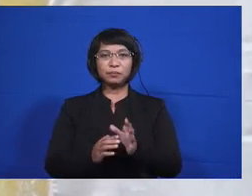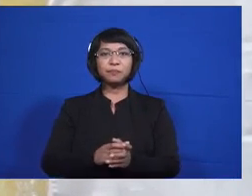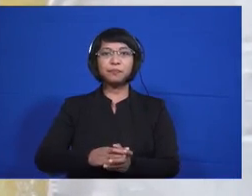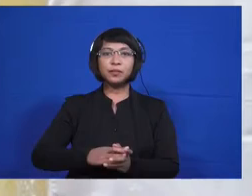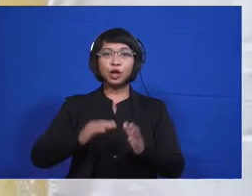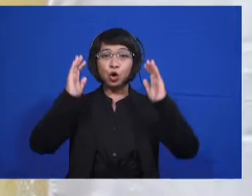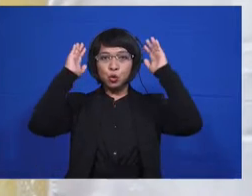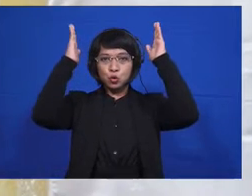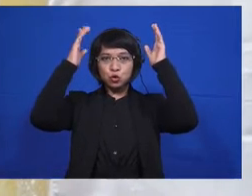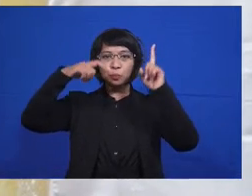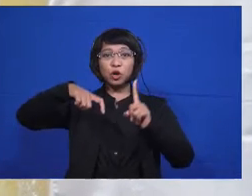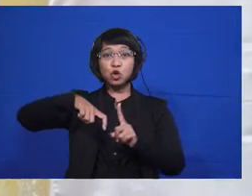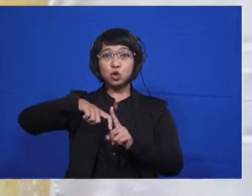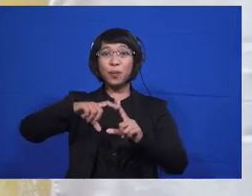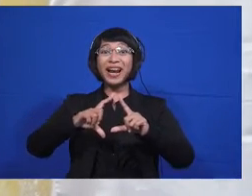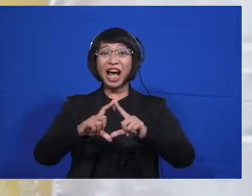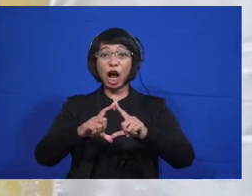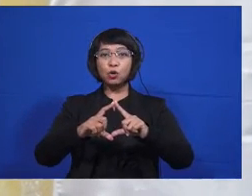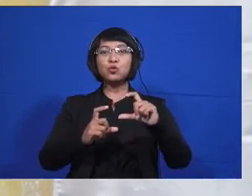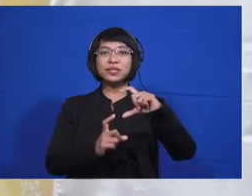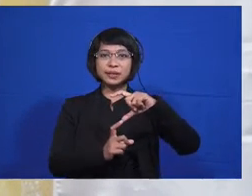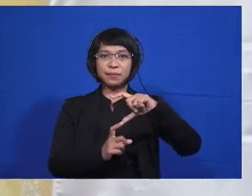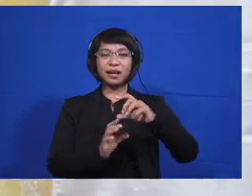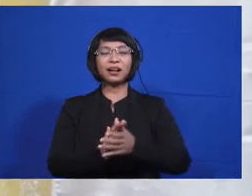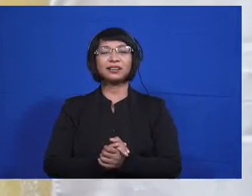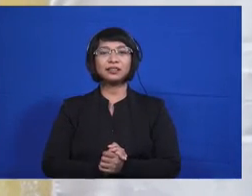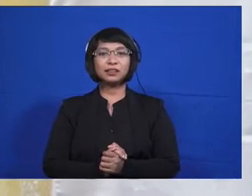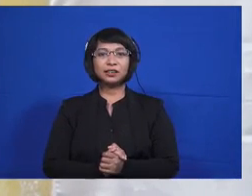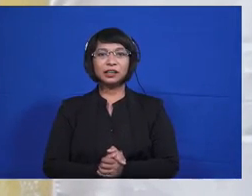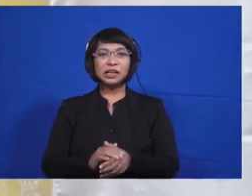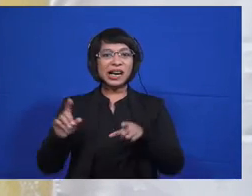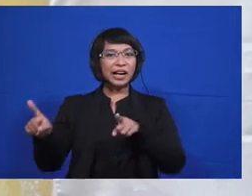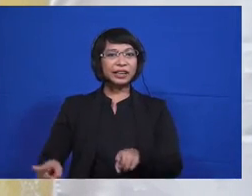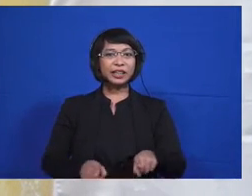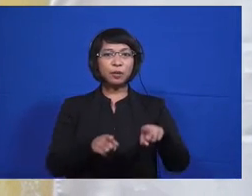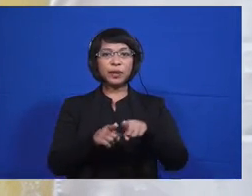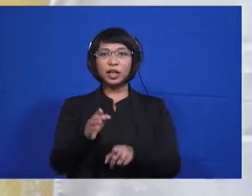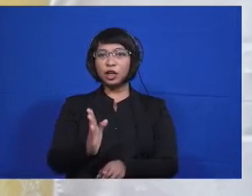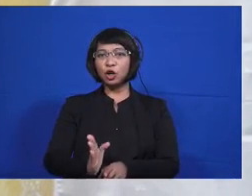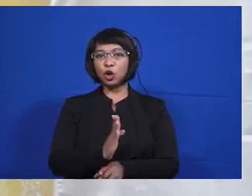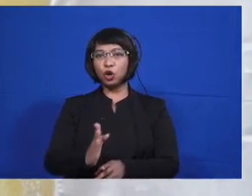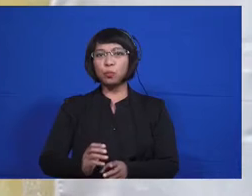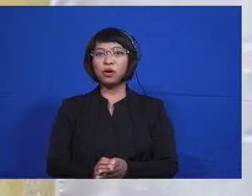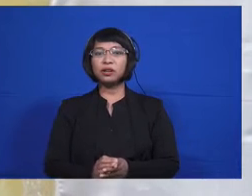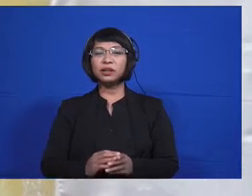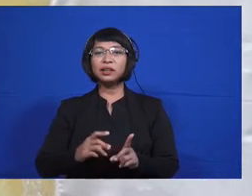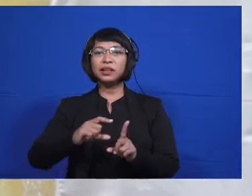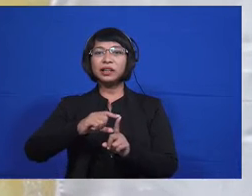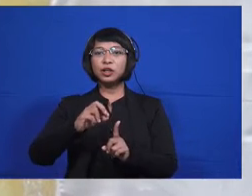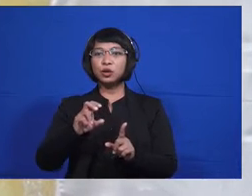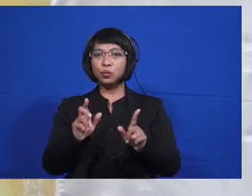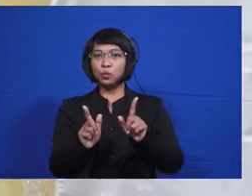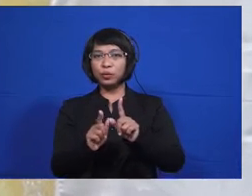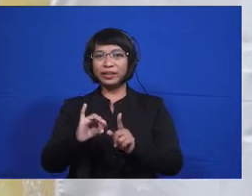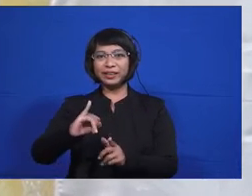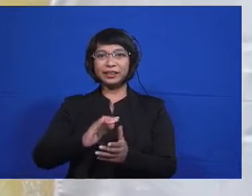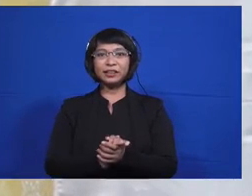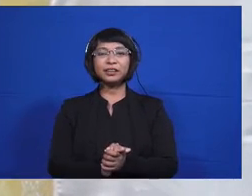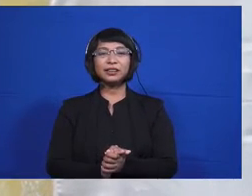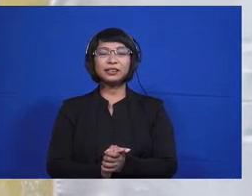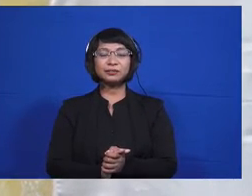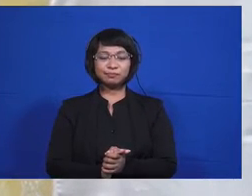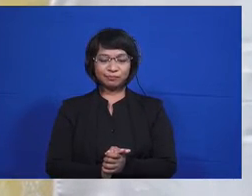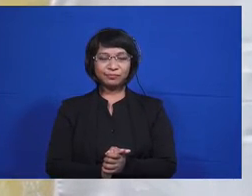Semarang. Bapak Uskup akan didampingi oleh Romo Alexius Dwi Arianto PR, Rektor Seminari Tinggi